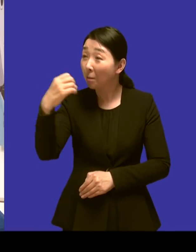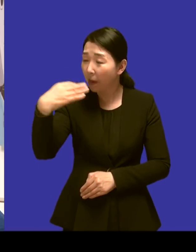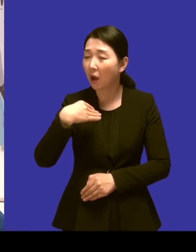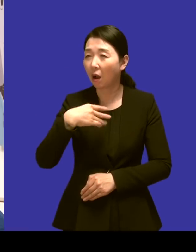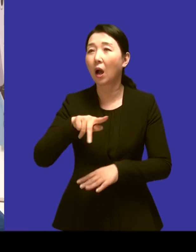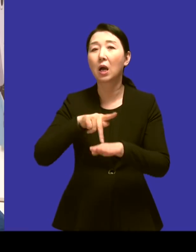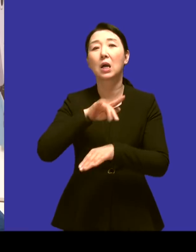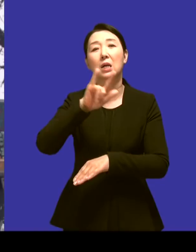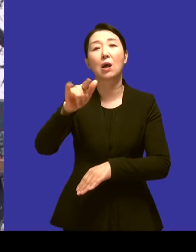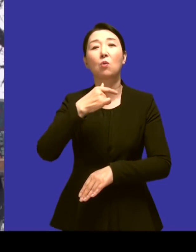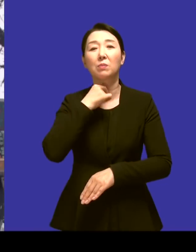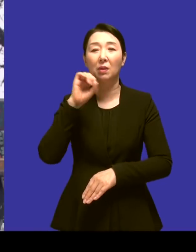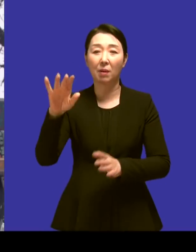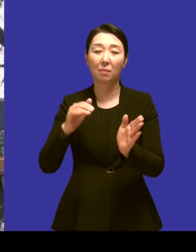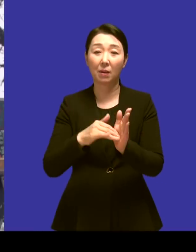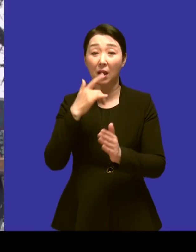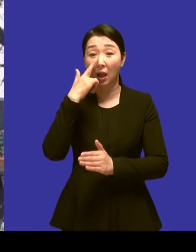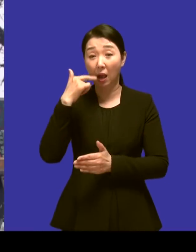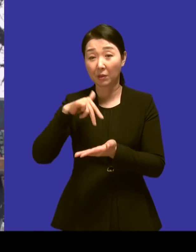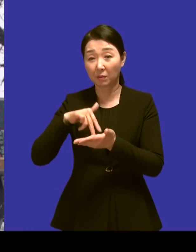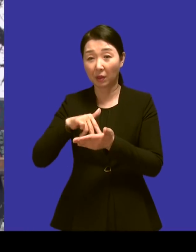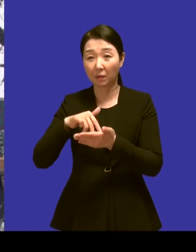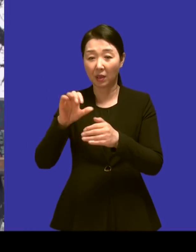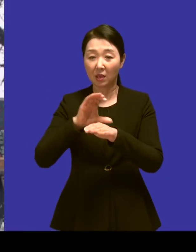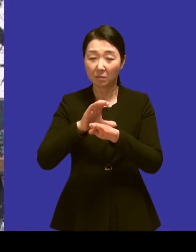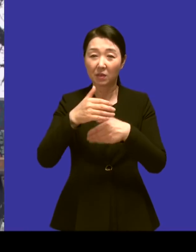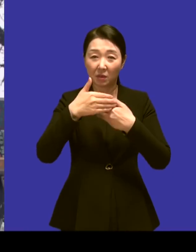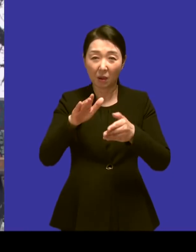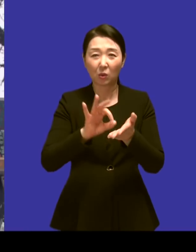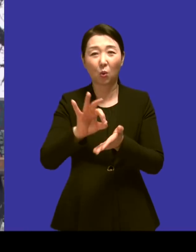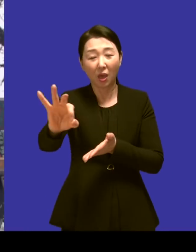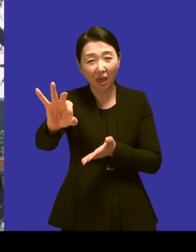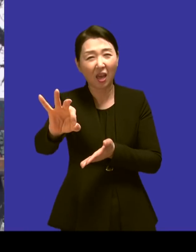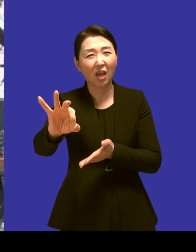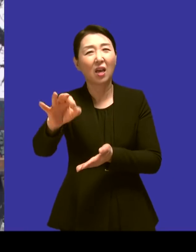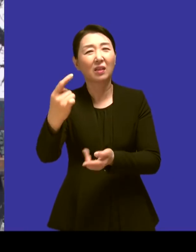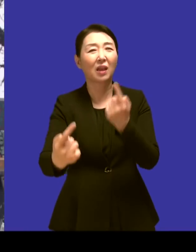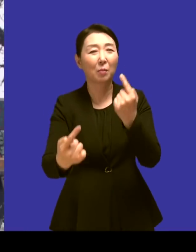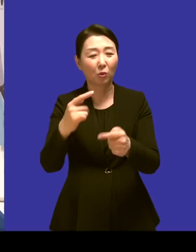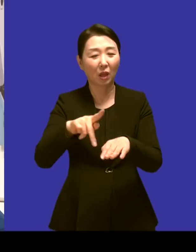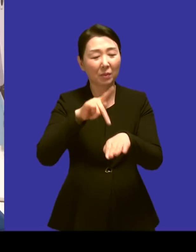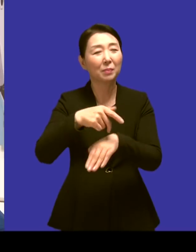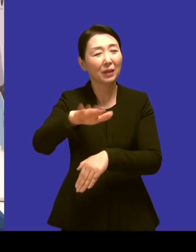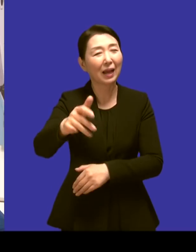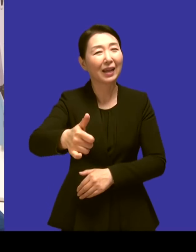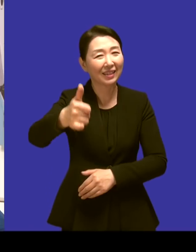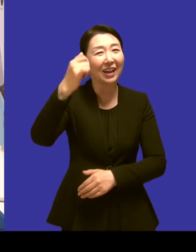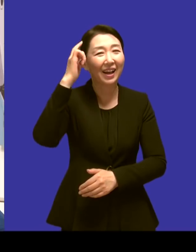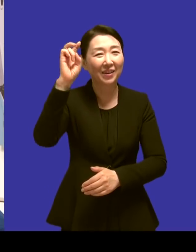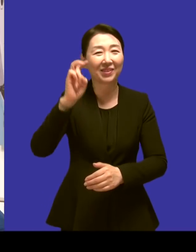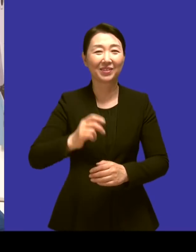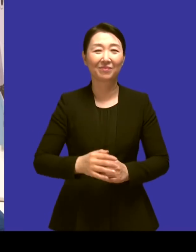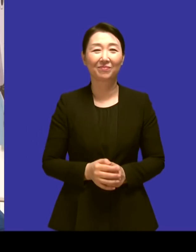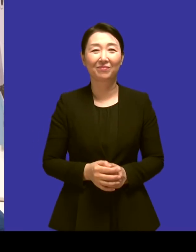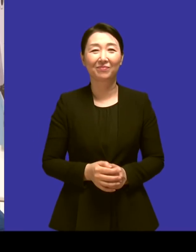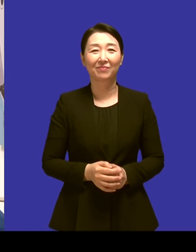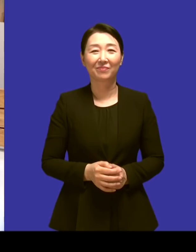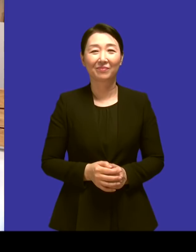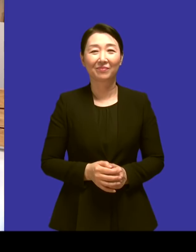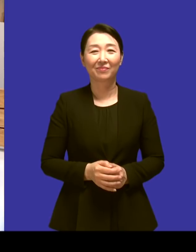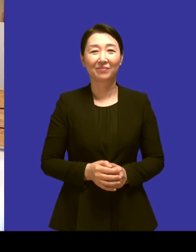사실은 아버지 입장에서도 여기서 PC방비 내느니 유학 가는 게 나을 수도 있겠다. 그런 것도 있었을까요? 아버님이